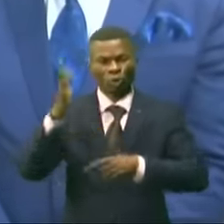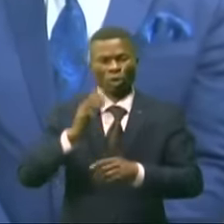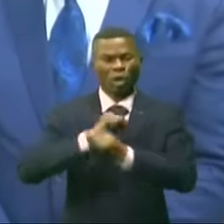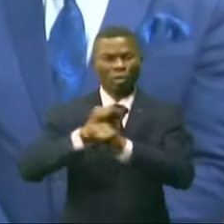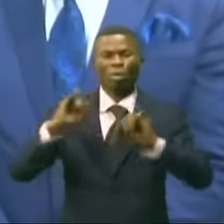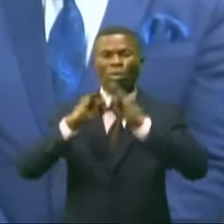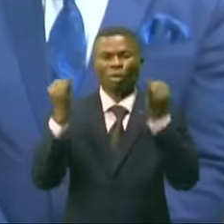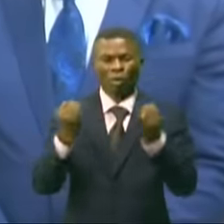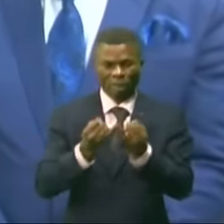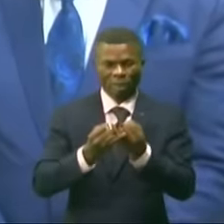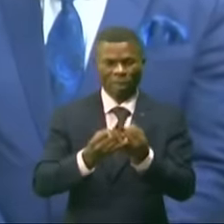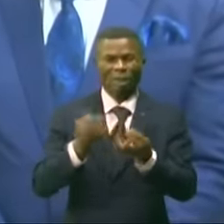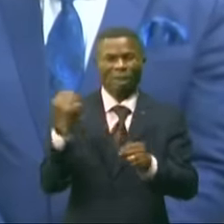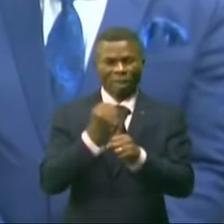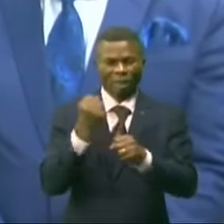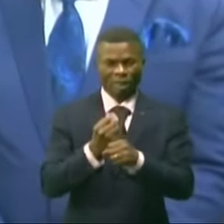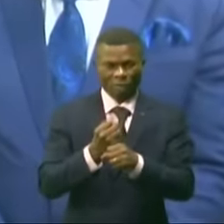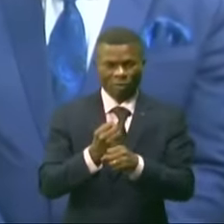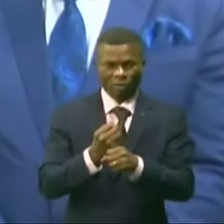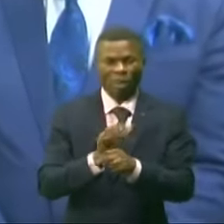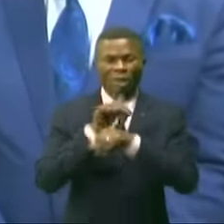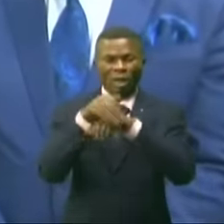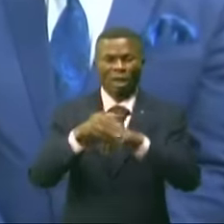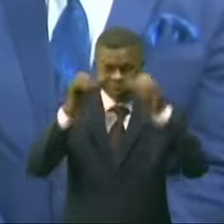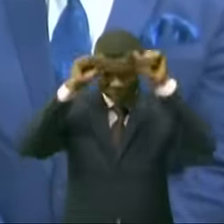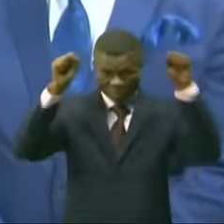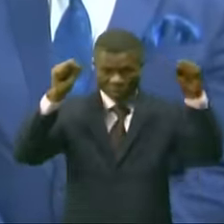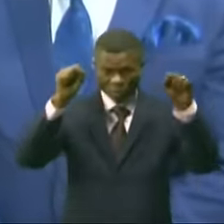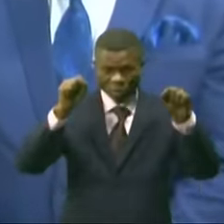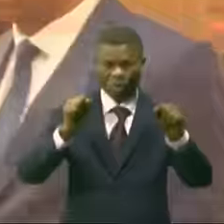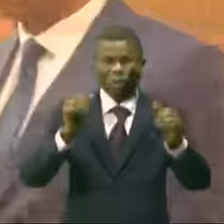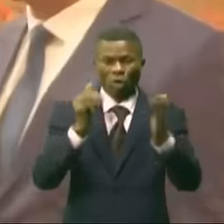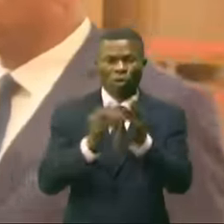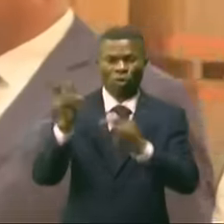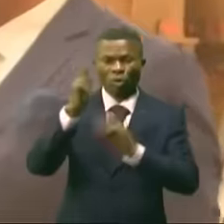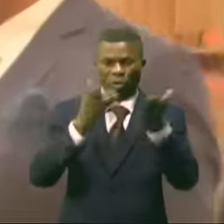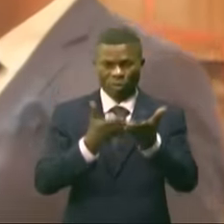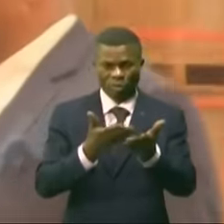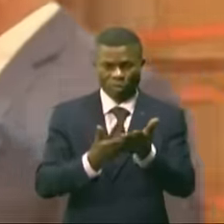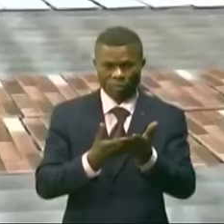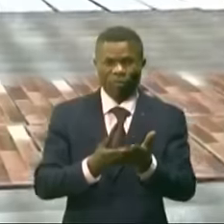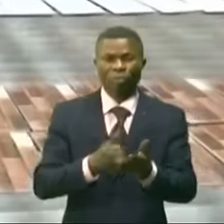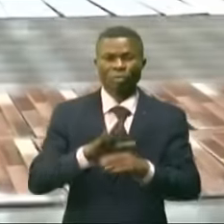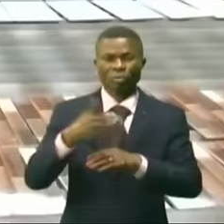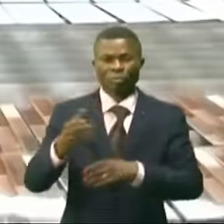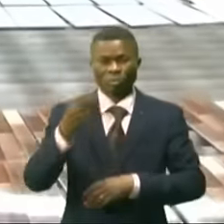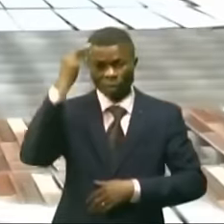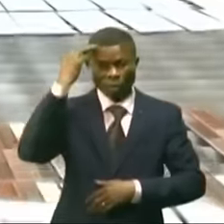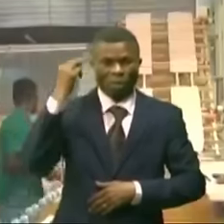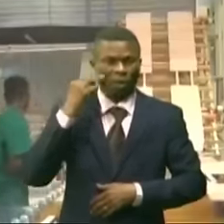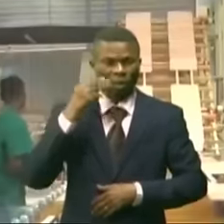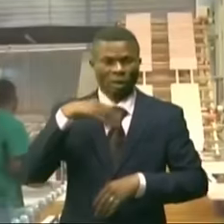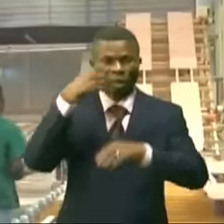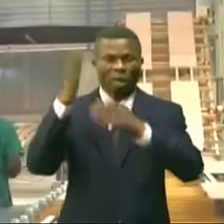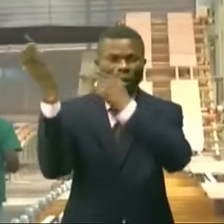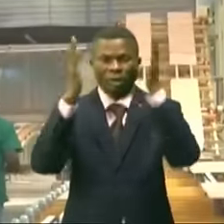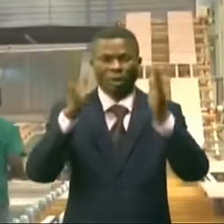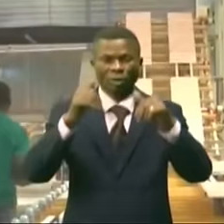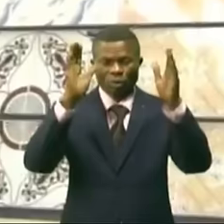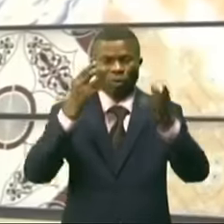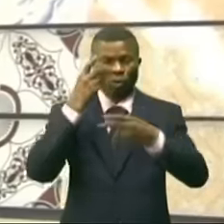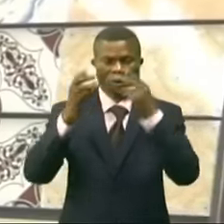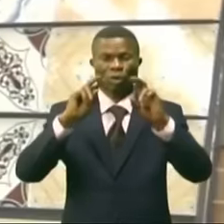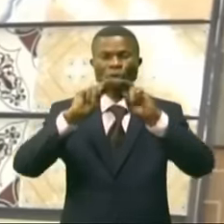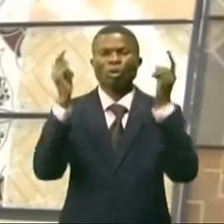protéger les emplois qui constituent les engagements du Président vis-à-vis du peuple juste après Julien palouou a visité les